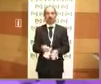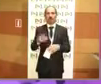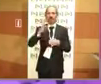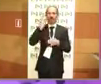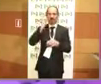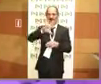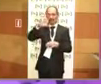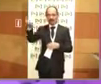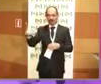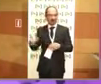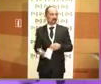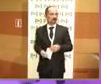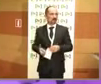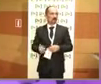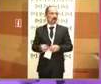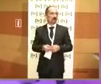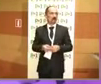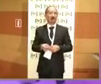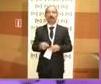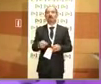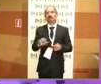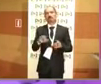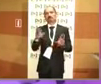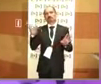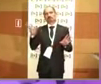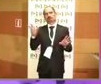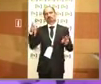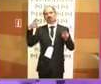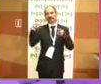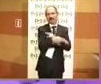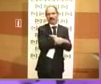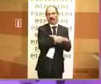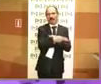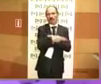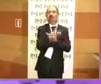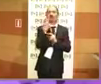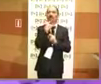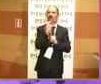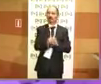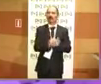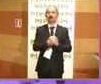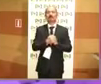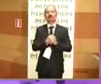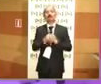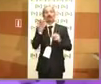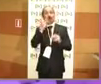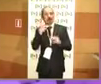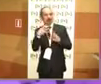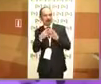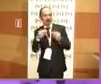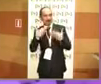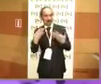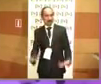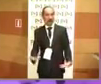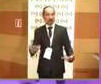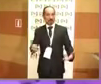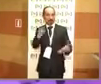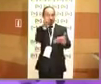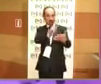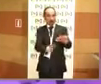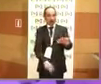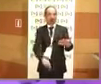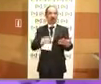taglio, e perdonatemi, taglio, ma una cosa la voglio dire. Noi dovremmo mettere in campo, ho letto tutte le